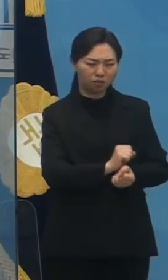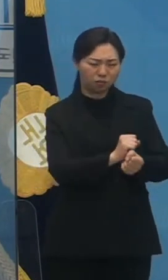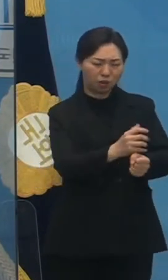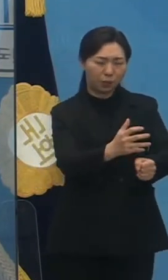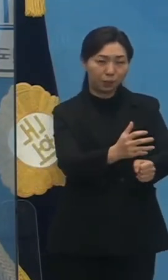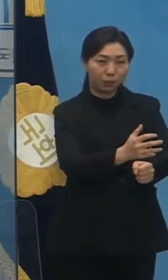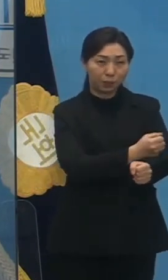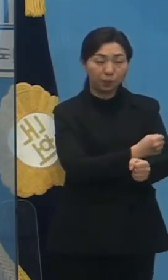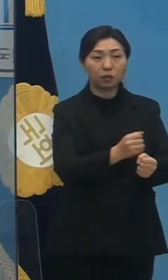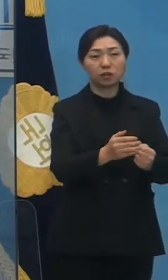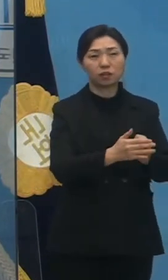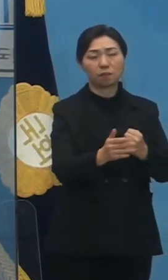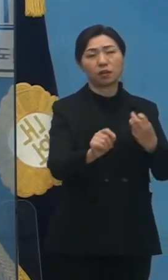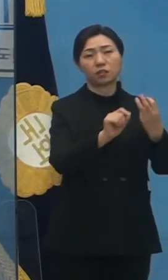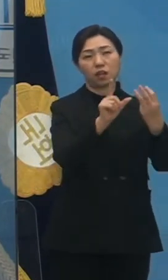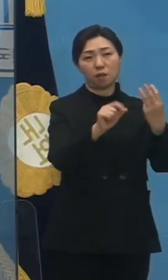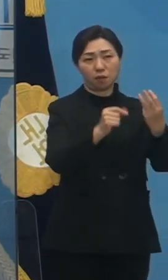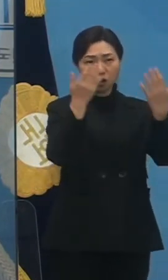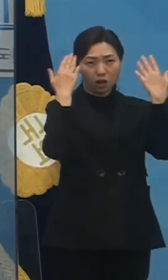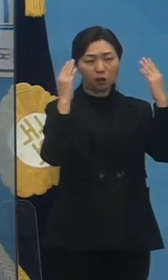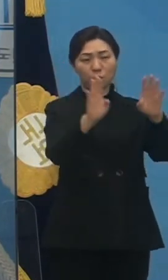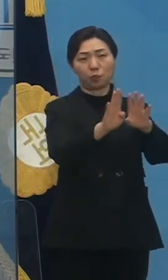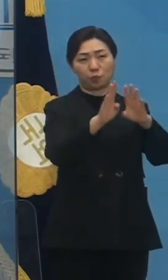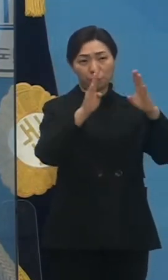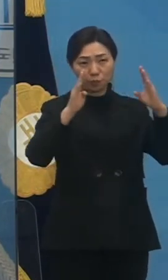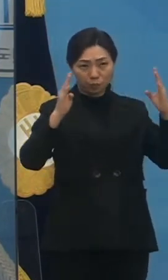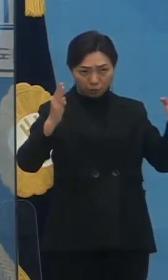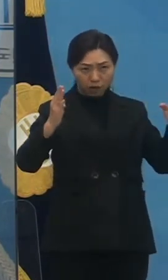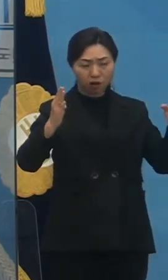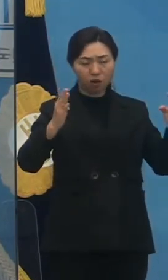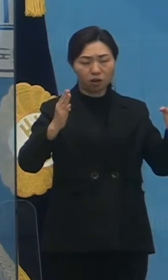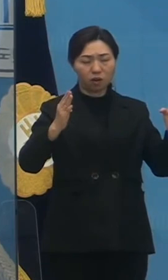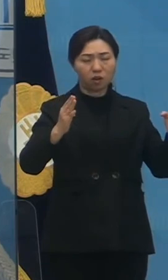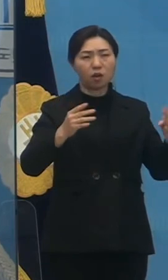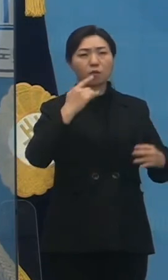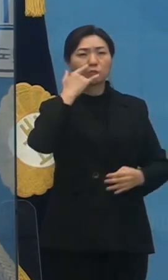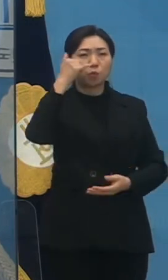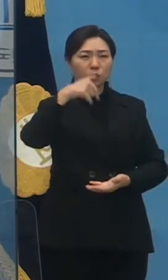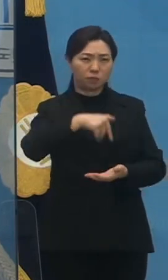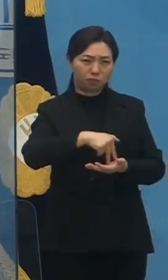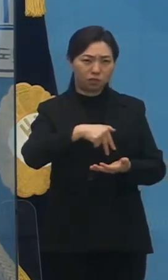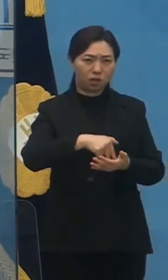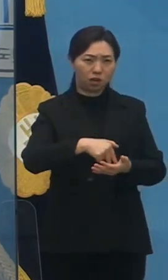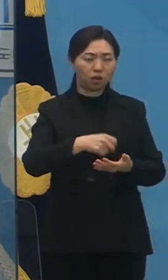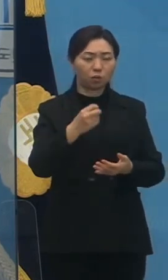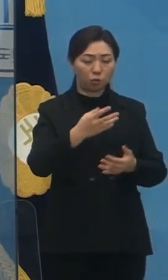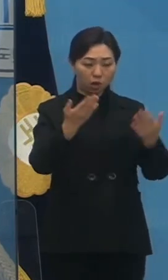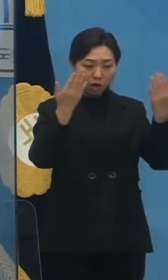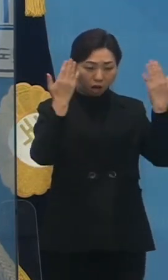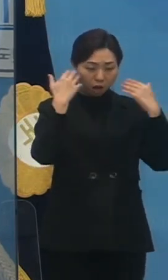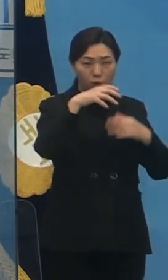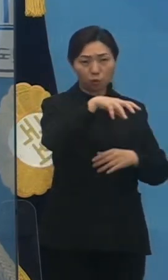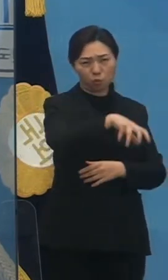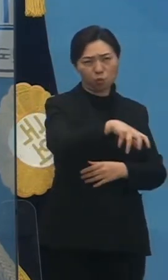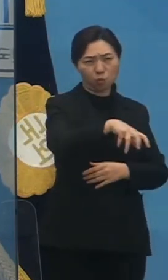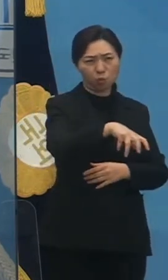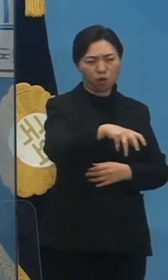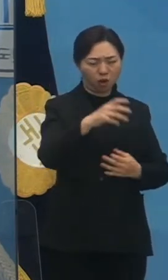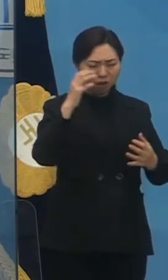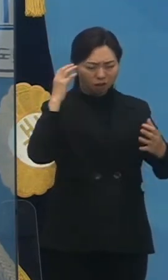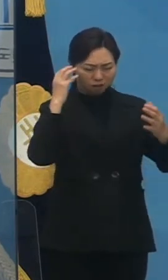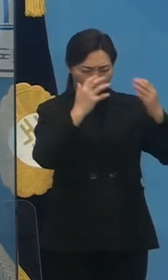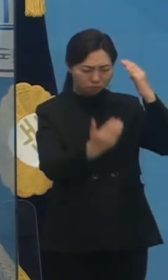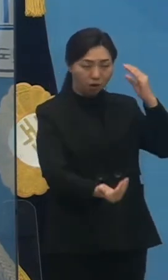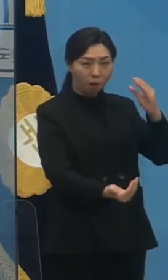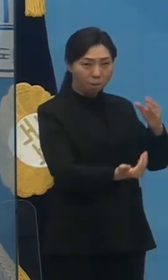인해서 3월 개학을 맞이하는 학부모와 그리고 학교 현장의 혼란은 불보듯 뻔한 상황이